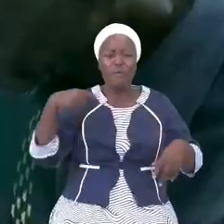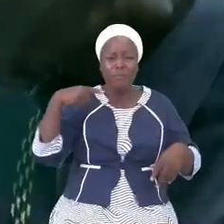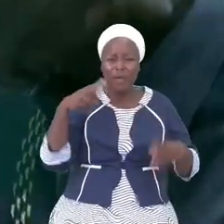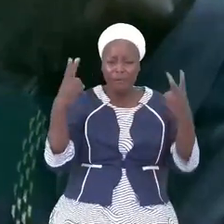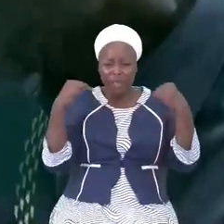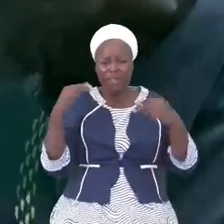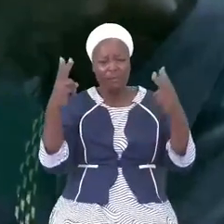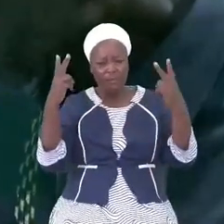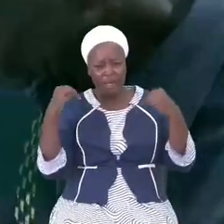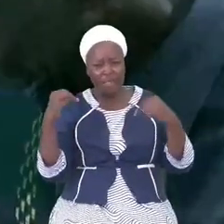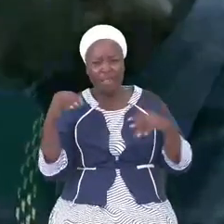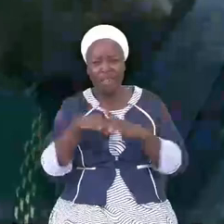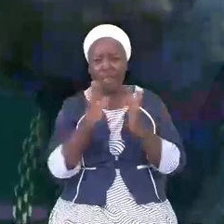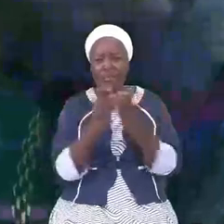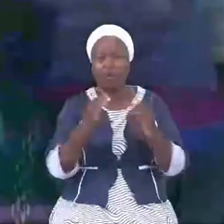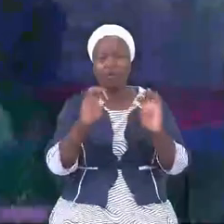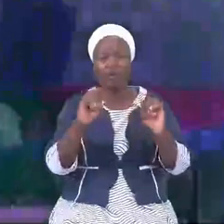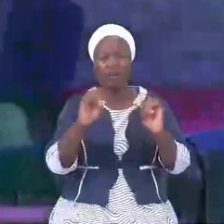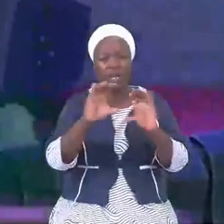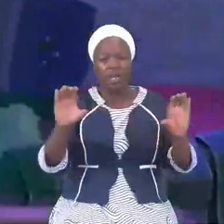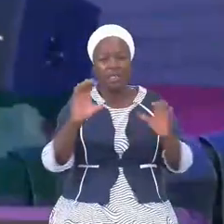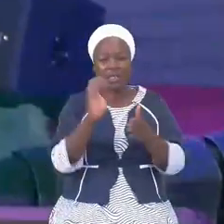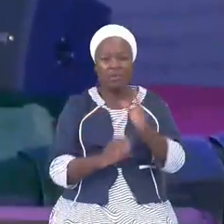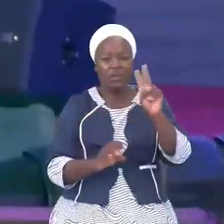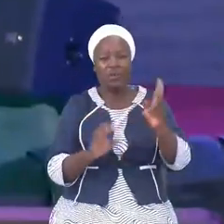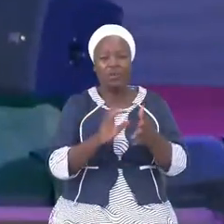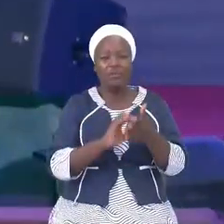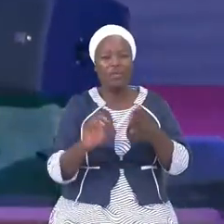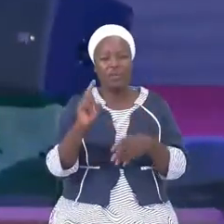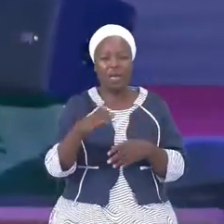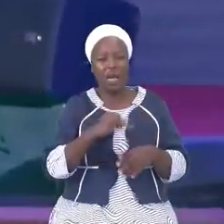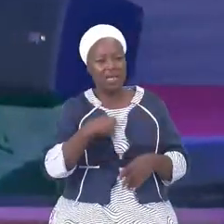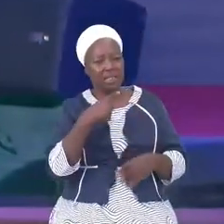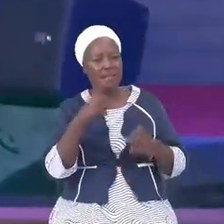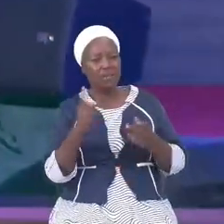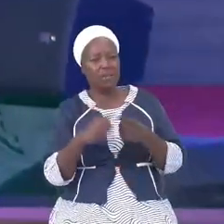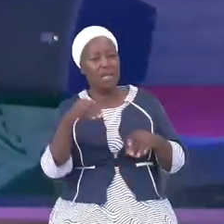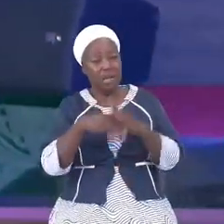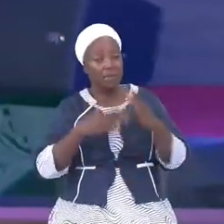2, verset 1. Je disais dans mon cœur, pas maintenant.